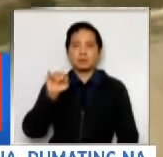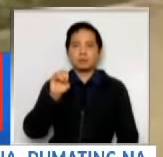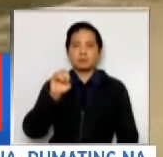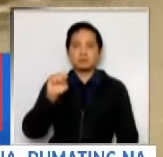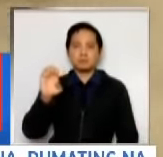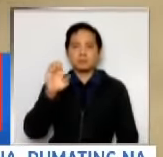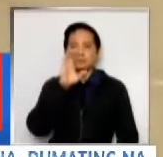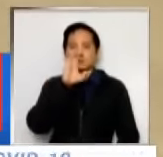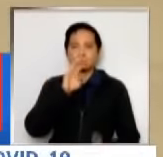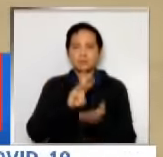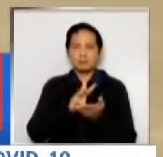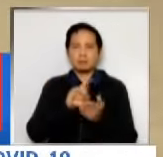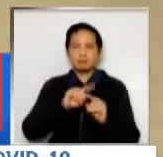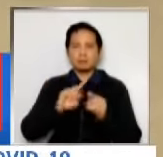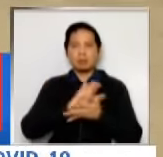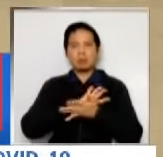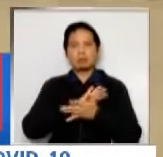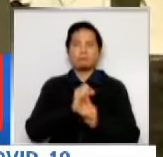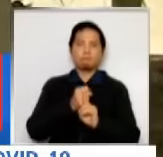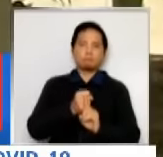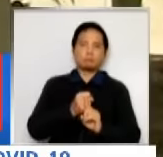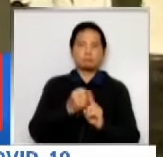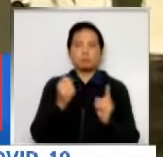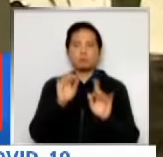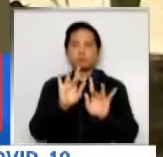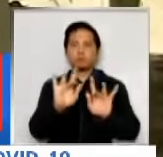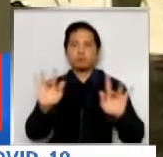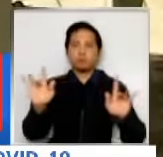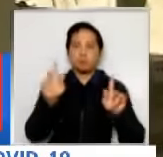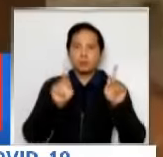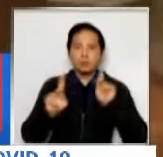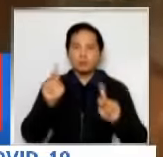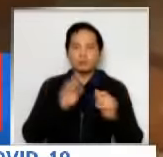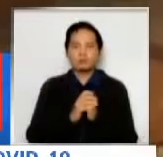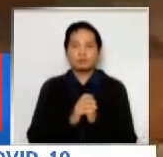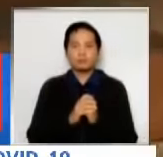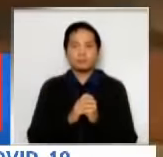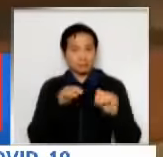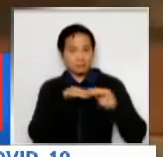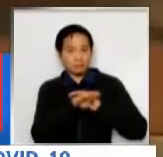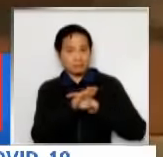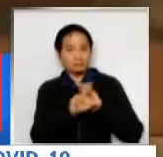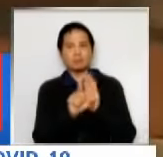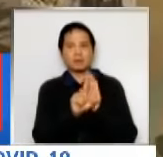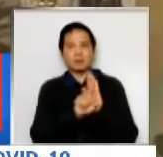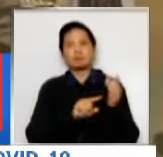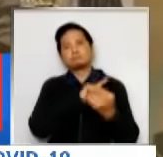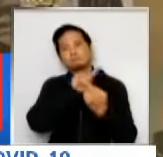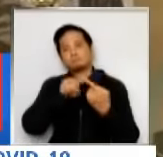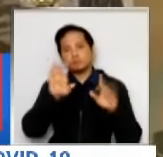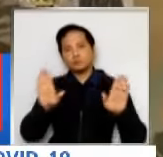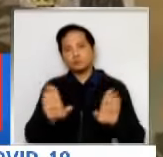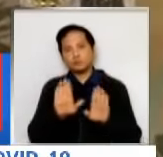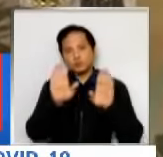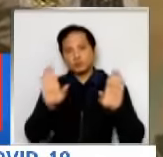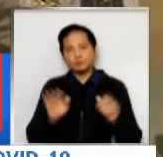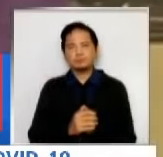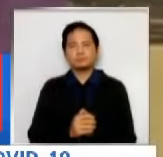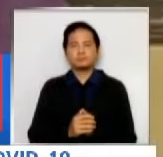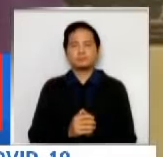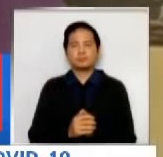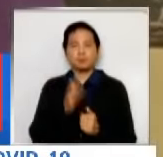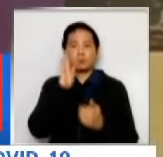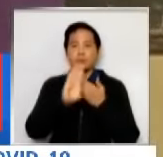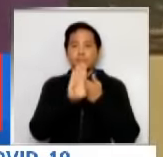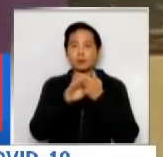nag-ala ghost town ito. Ipinagbabawal muna ang pagpasok dito hanggang sa Linggo ng Pagkabuhay. Balik operasyon ito